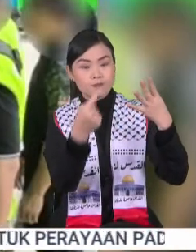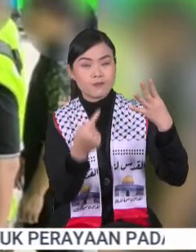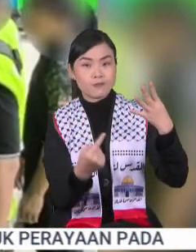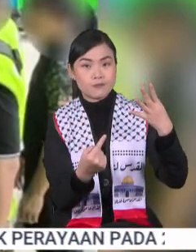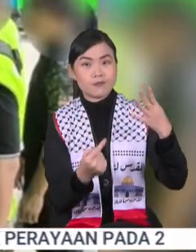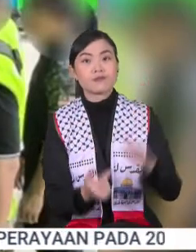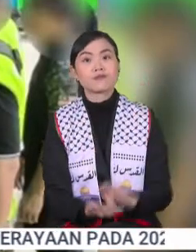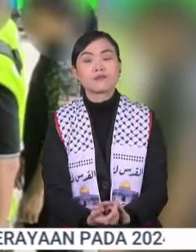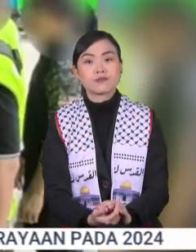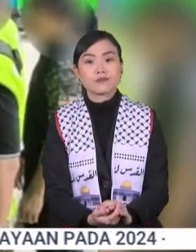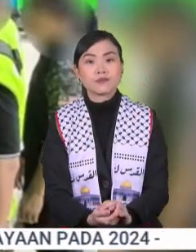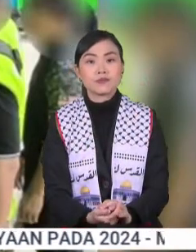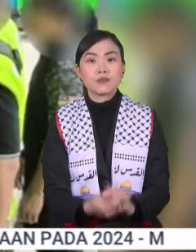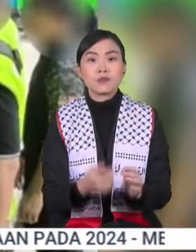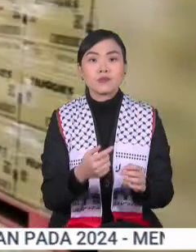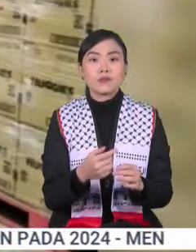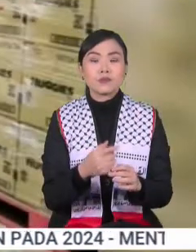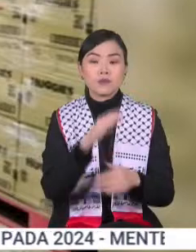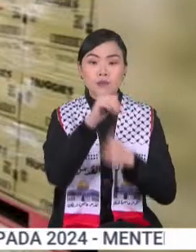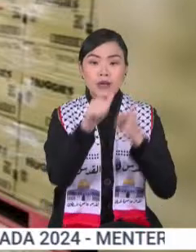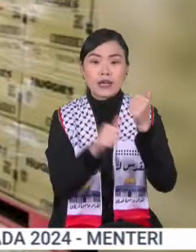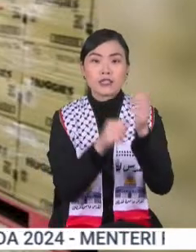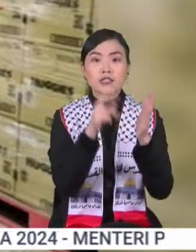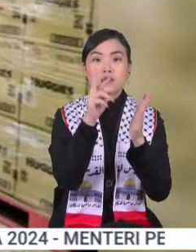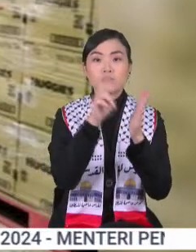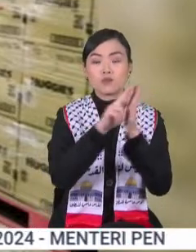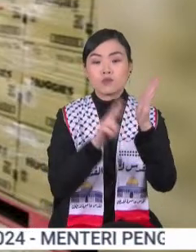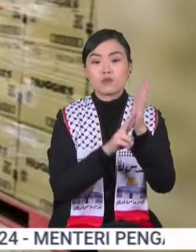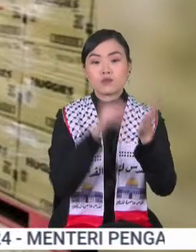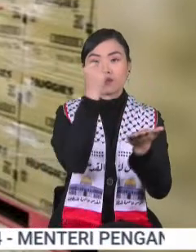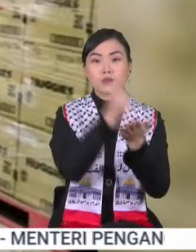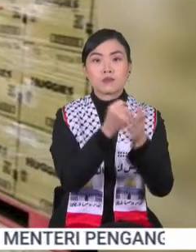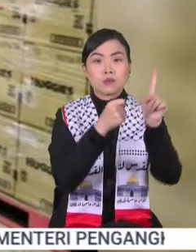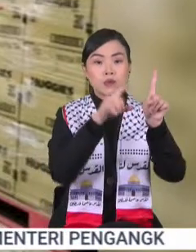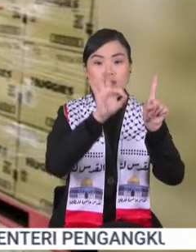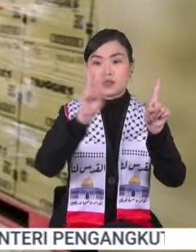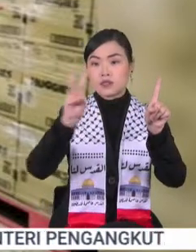peraturan 39 B peraturan peraturan imigresen